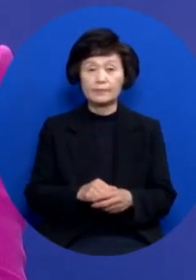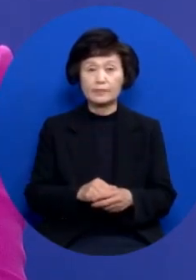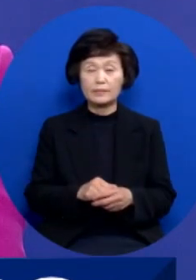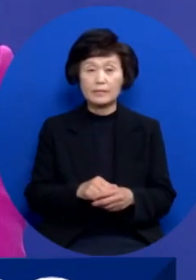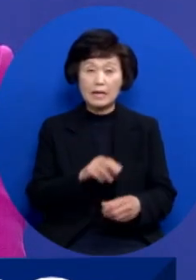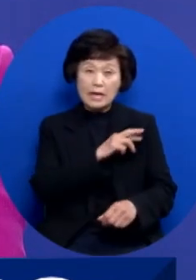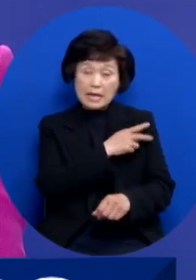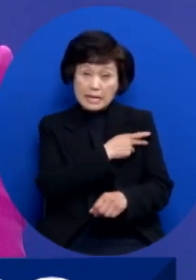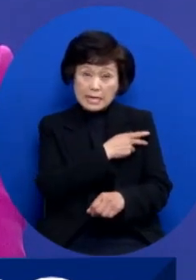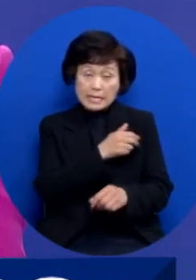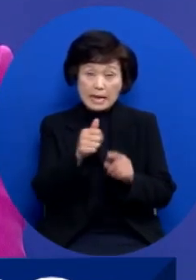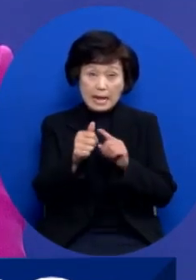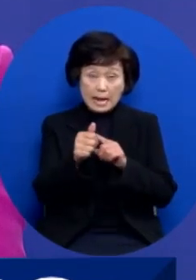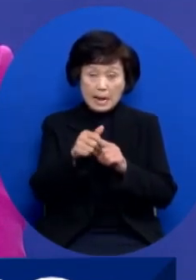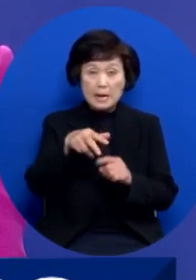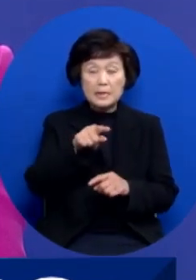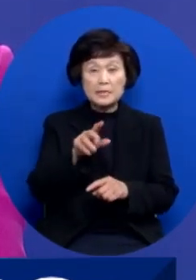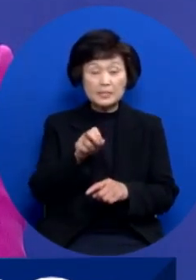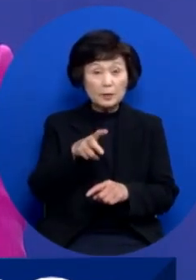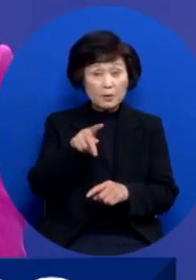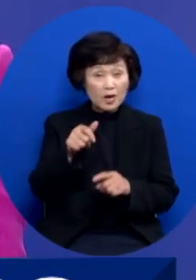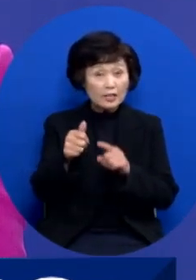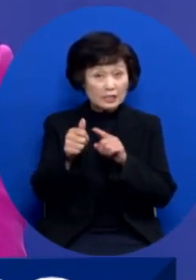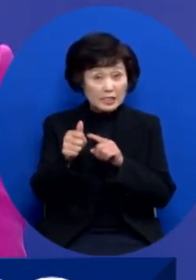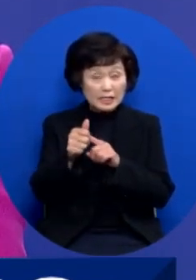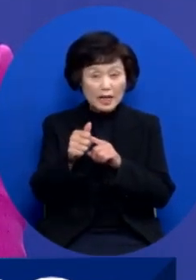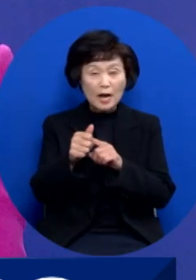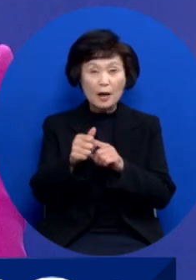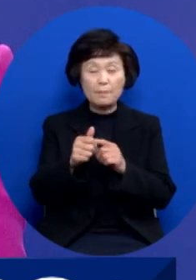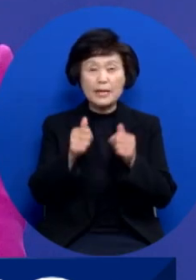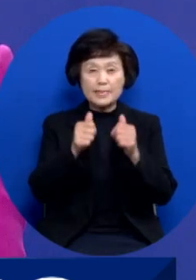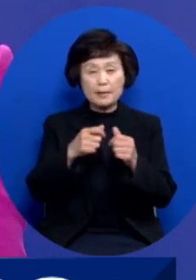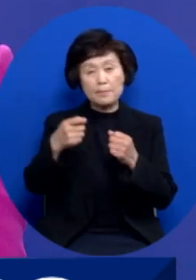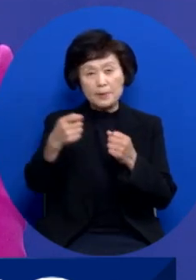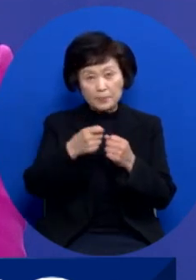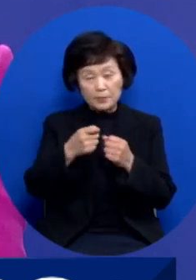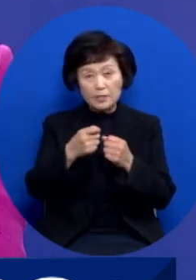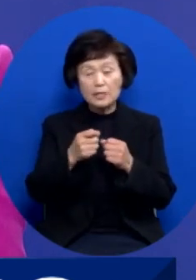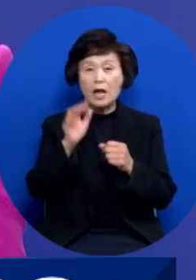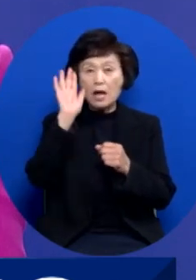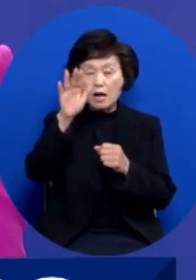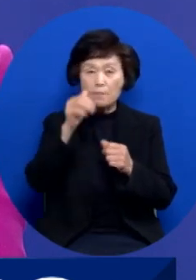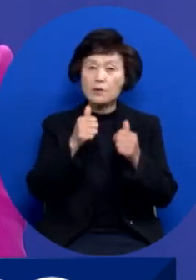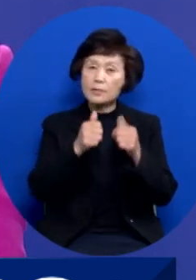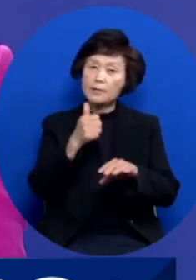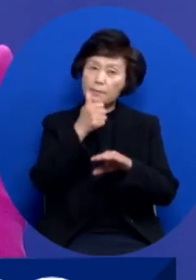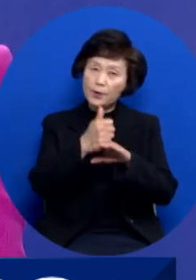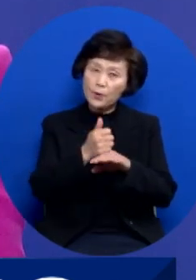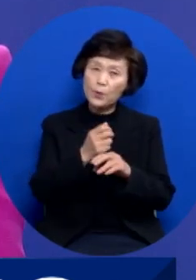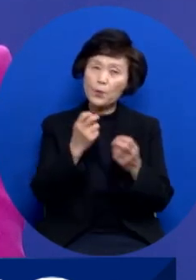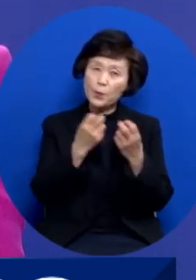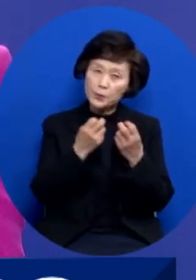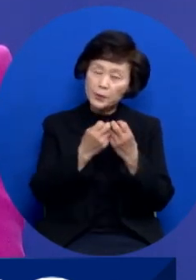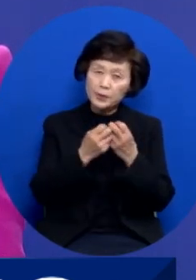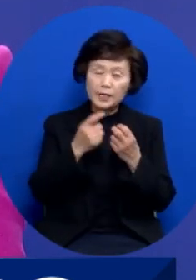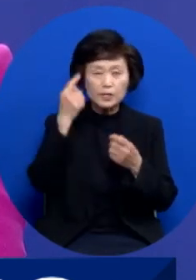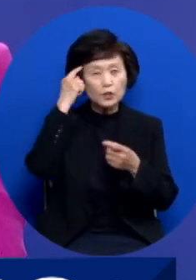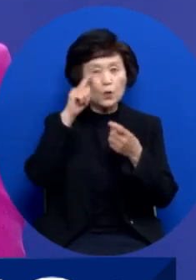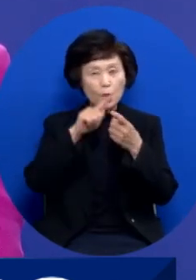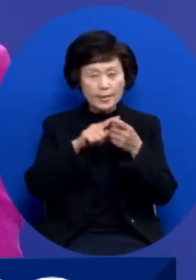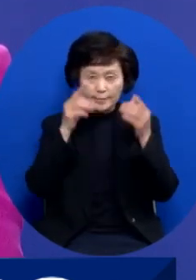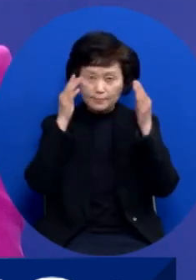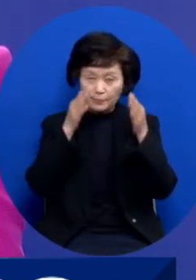사이비 교주 정명석의 1심 5차 공판을 앞두고 있는 가운데 앞으로 재판 결과가 어떻게 될지 귀추가 주목되고